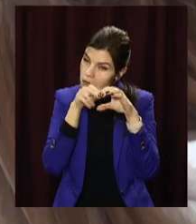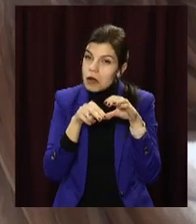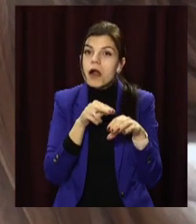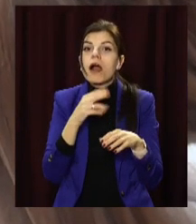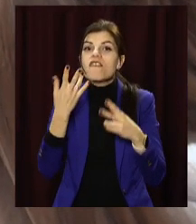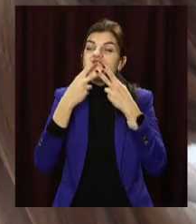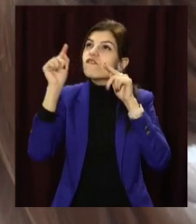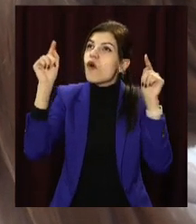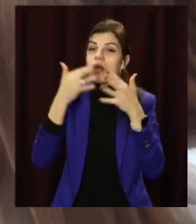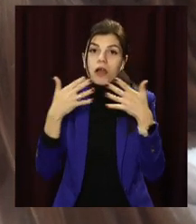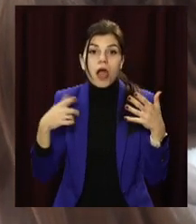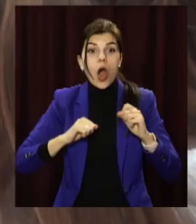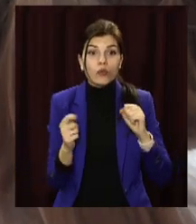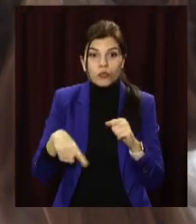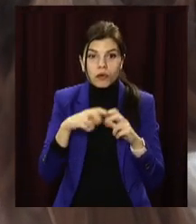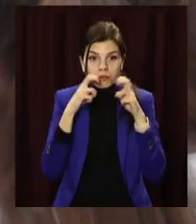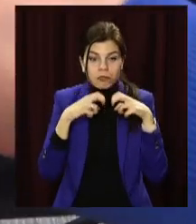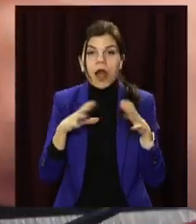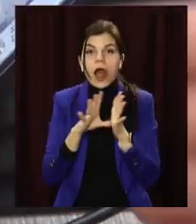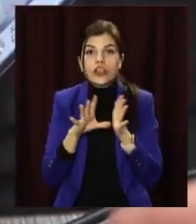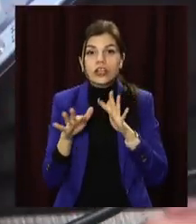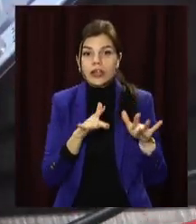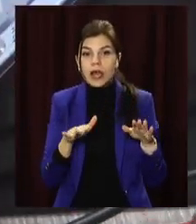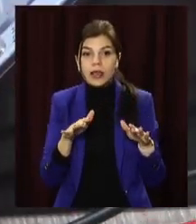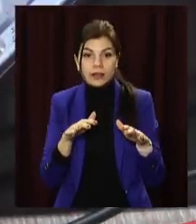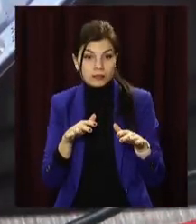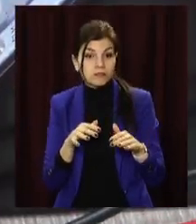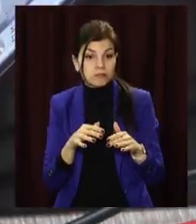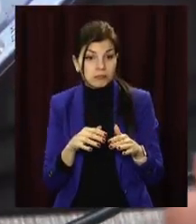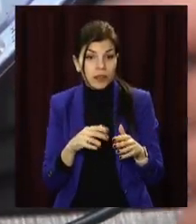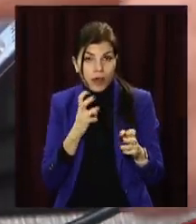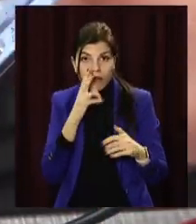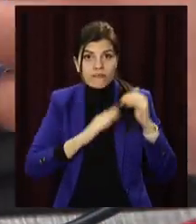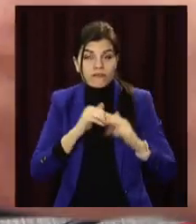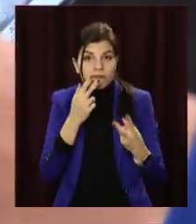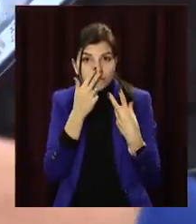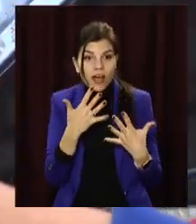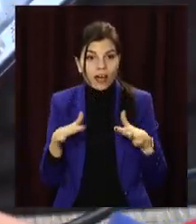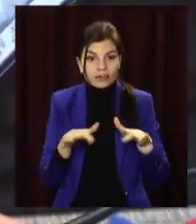астрономії, а їхні друзі досліджують електричну дію між тілами. Найсучасніше обладнання –